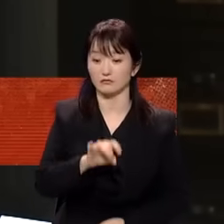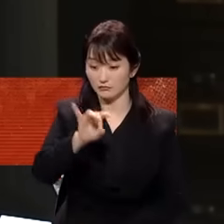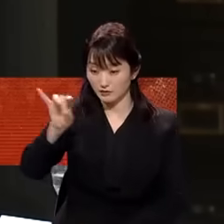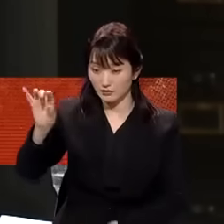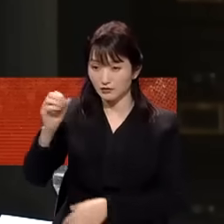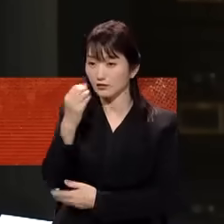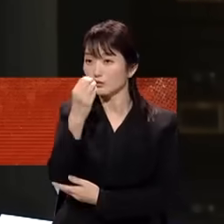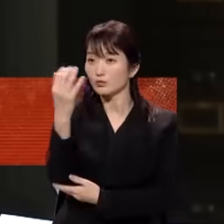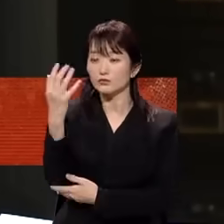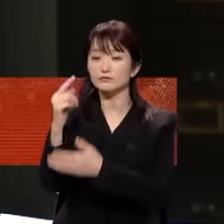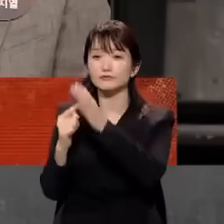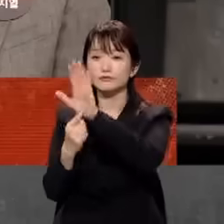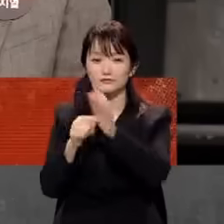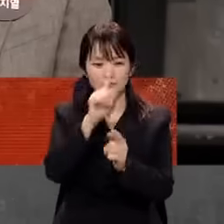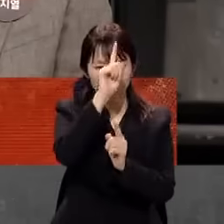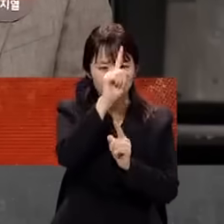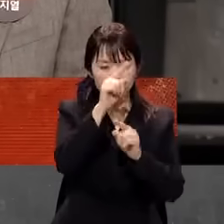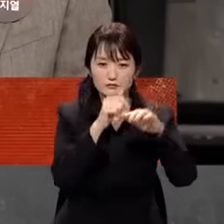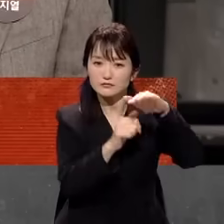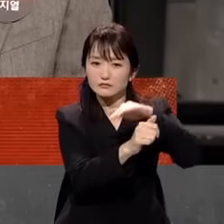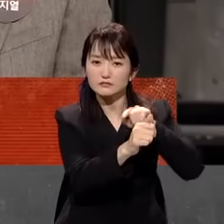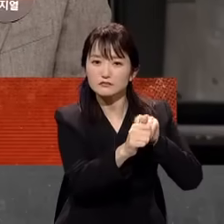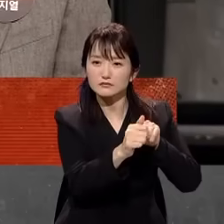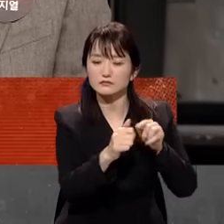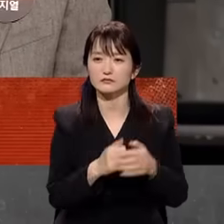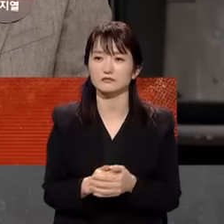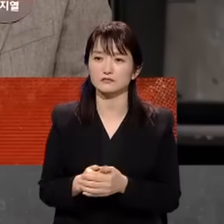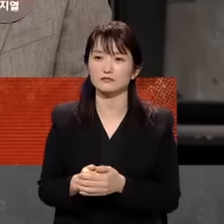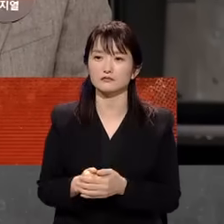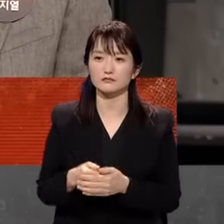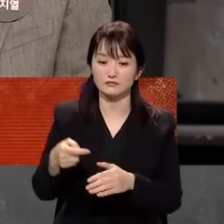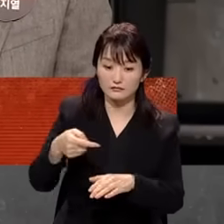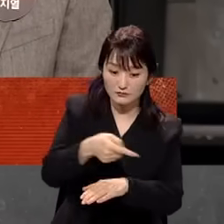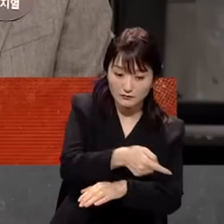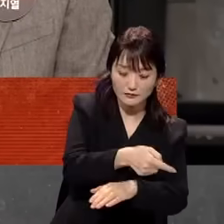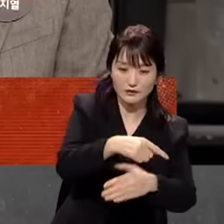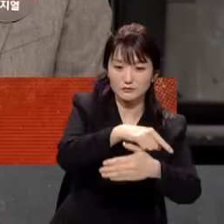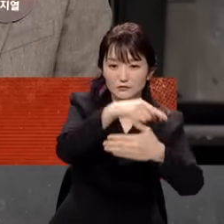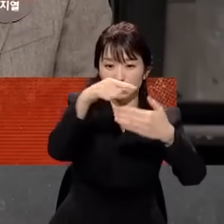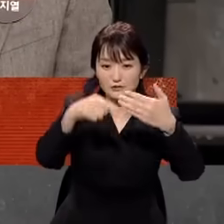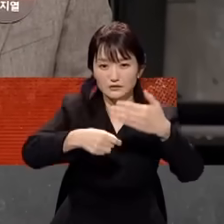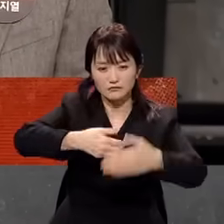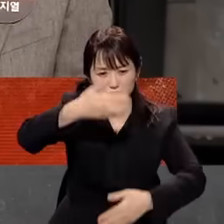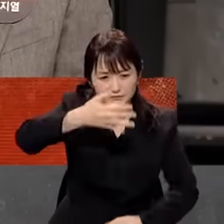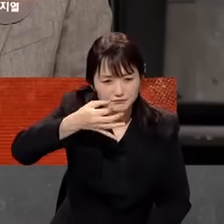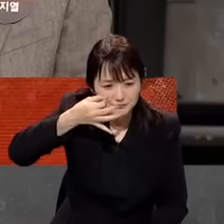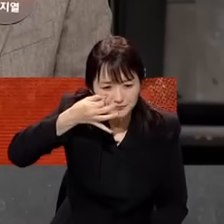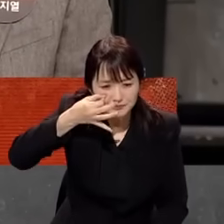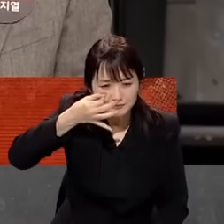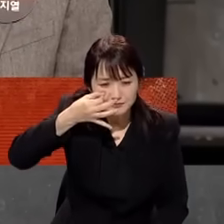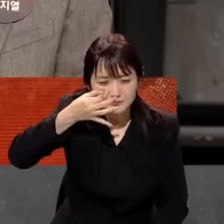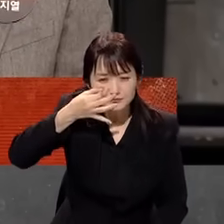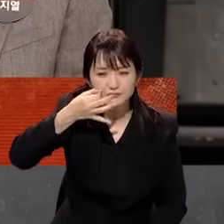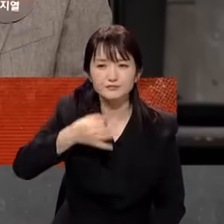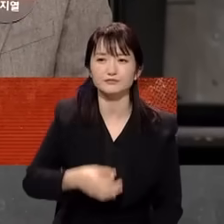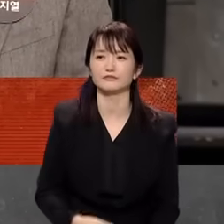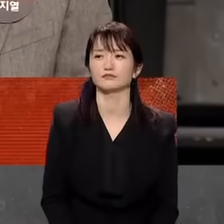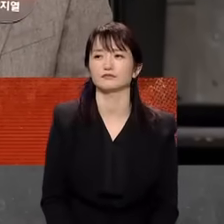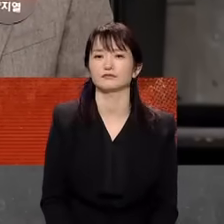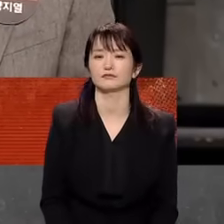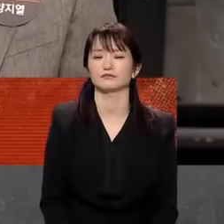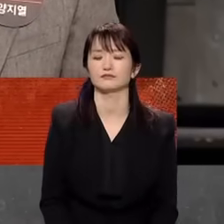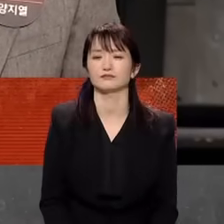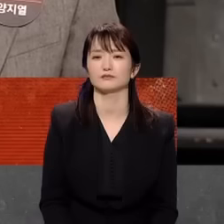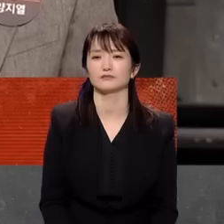요 며칠 사이 이재명 대표의 어떤 외부 일정 영상을 쭉 봤더니 아니나 다를까. 예,